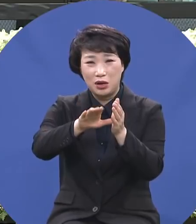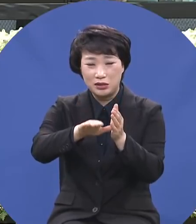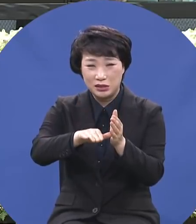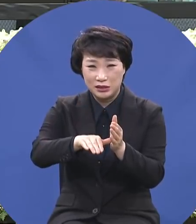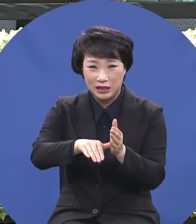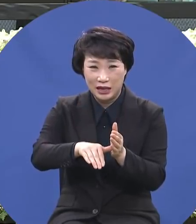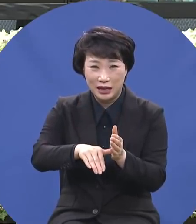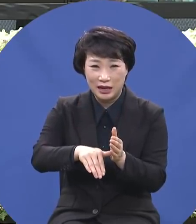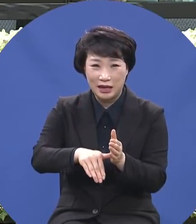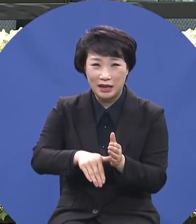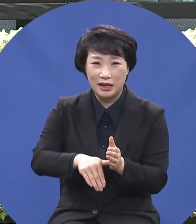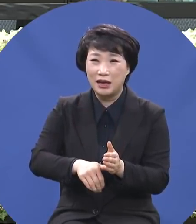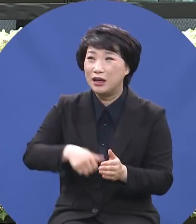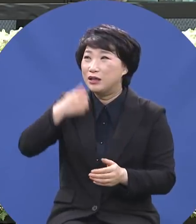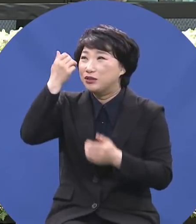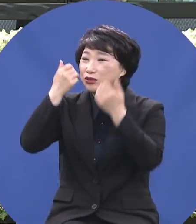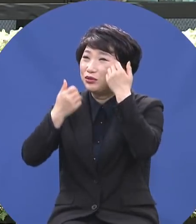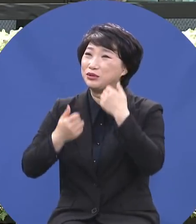무너질 때